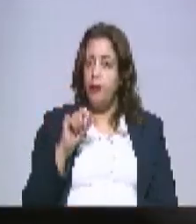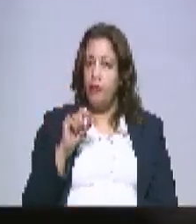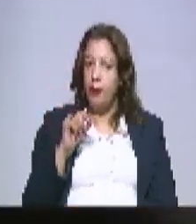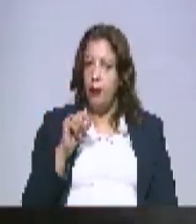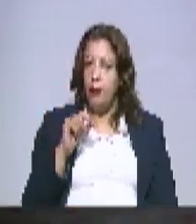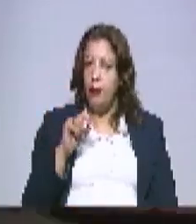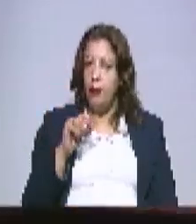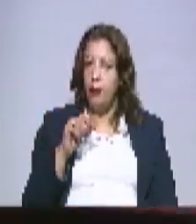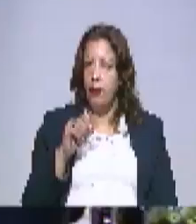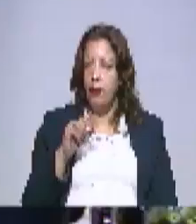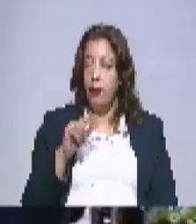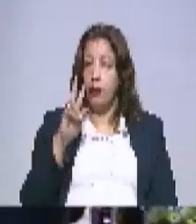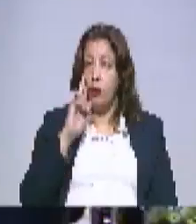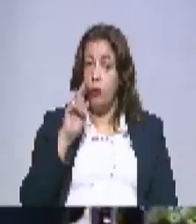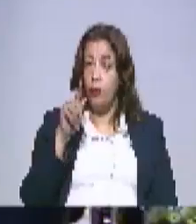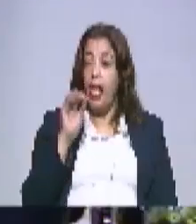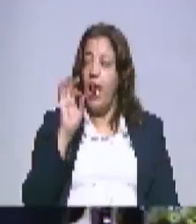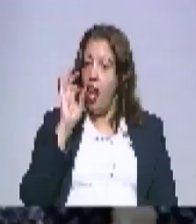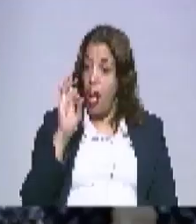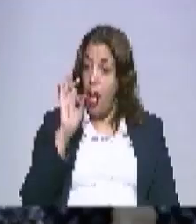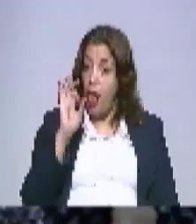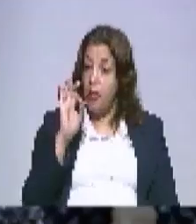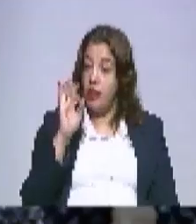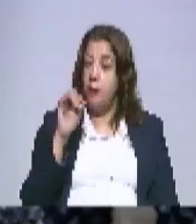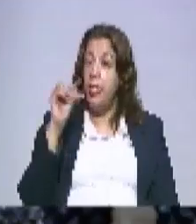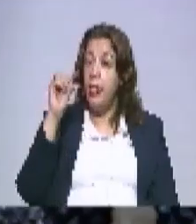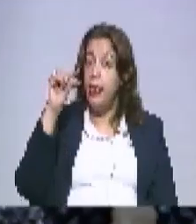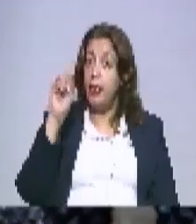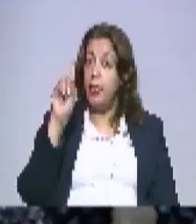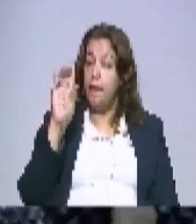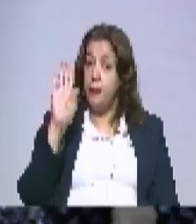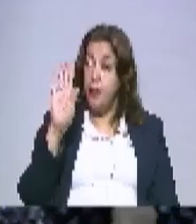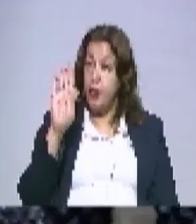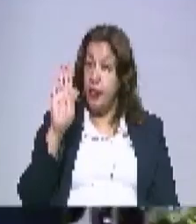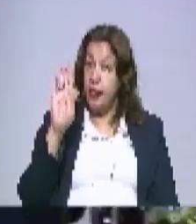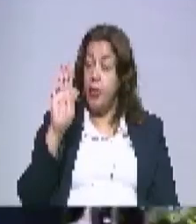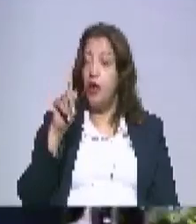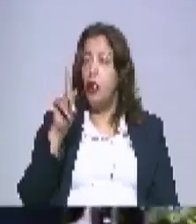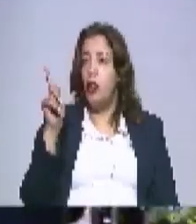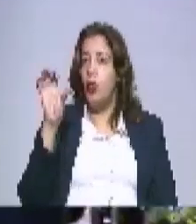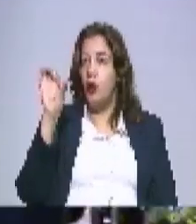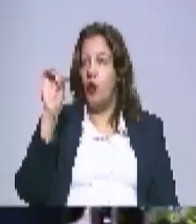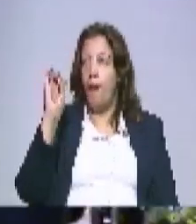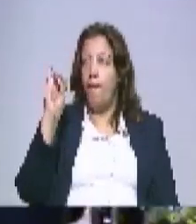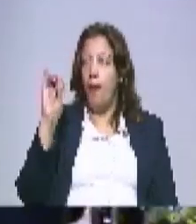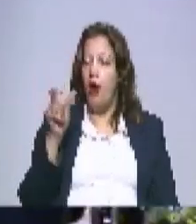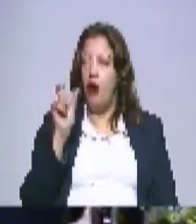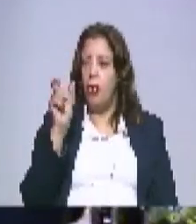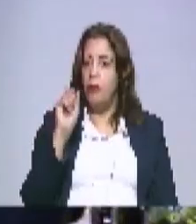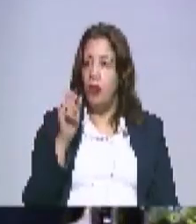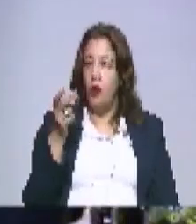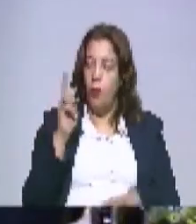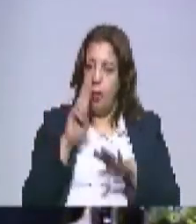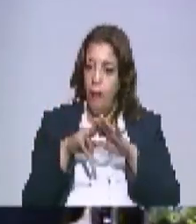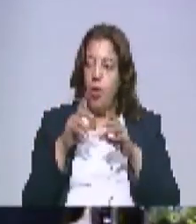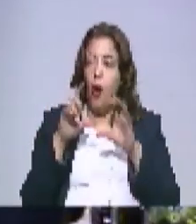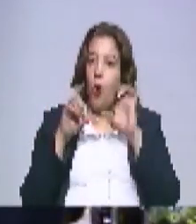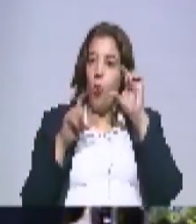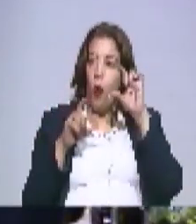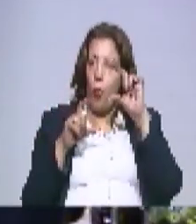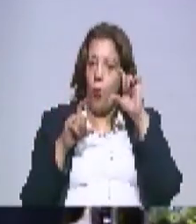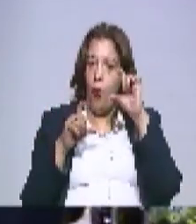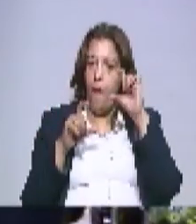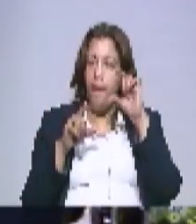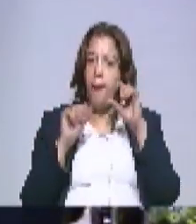كويس، ليه بدايل ولا لازم دبس رمان؟ ليه بدايل، كل حاجه ليها بدايل. هناخد معانا كوبايه كاتشب.